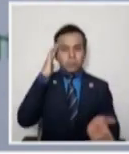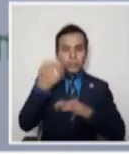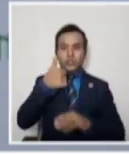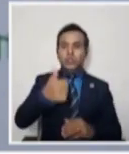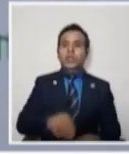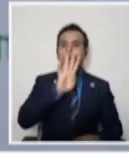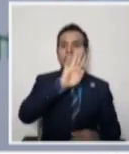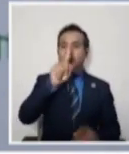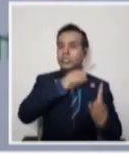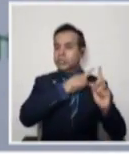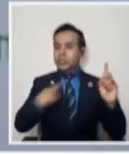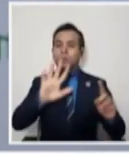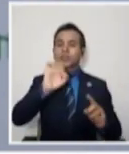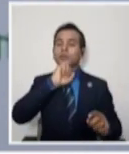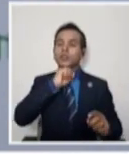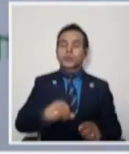31 থেকে 40 বছরের মধ্যে 1 জন।